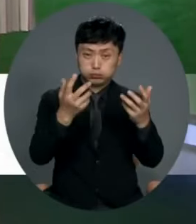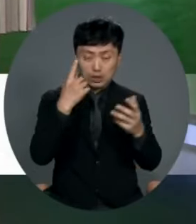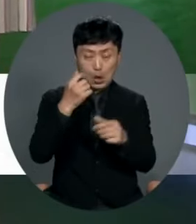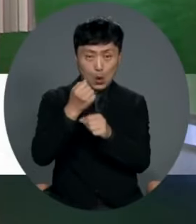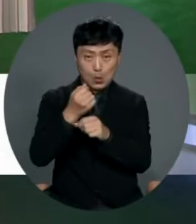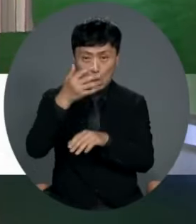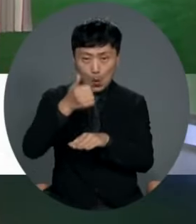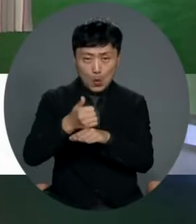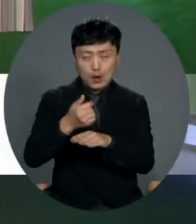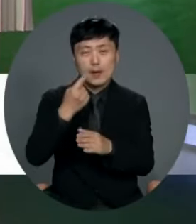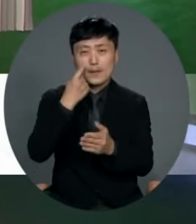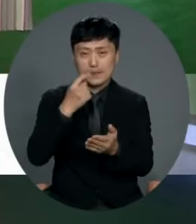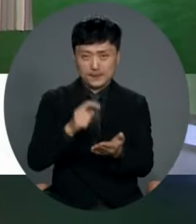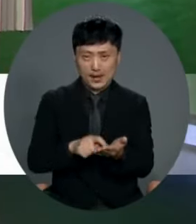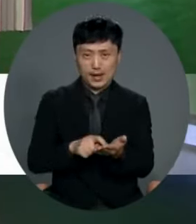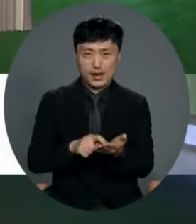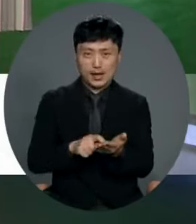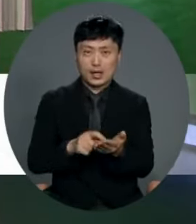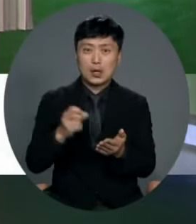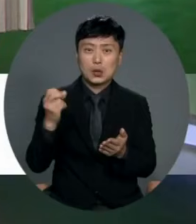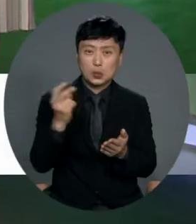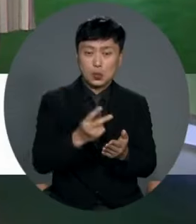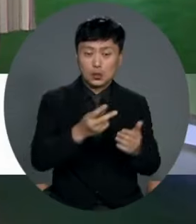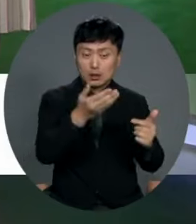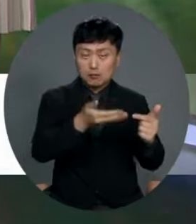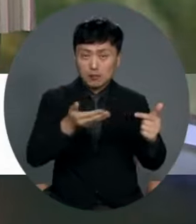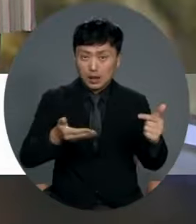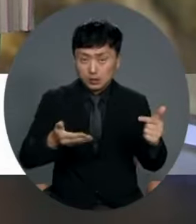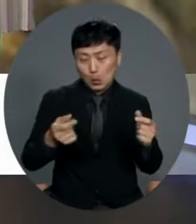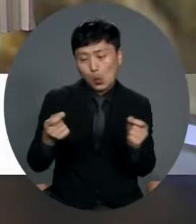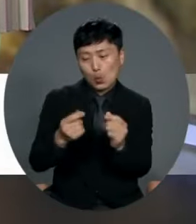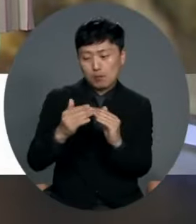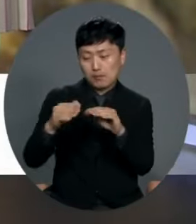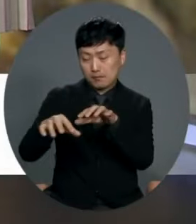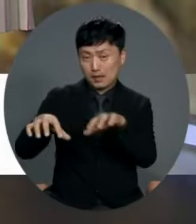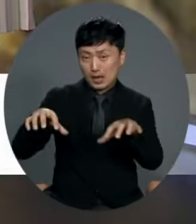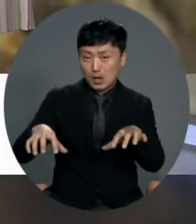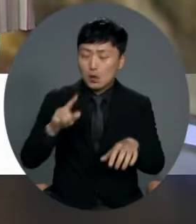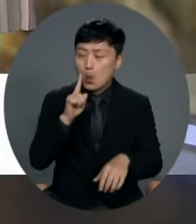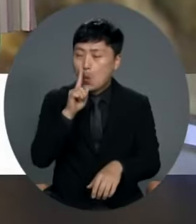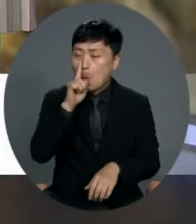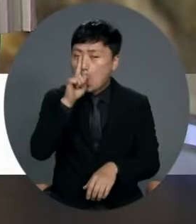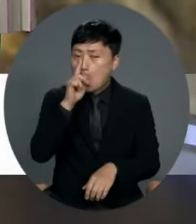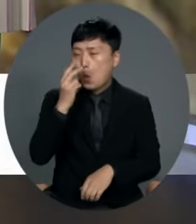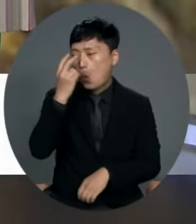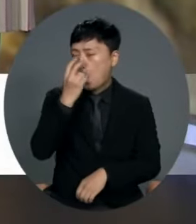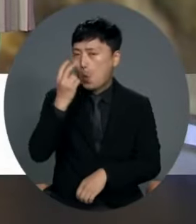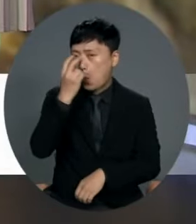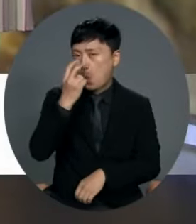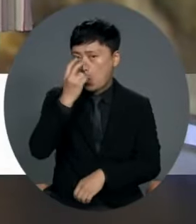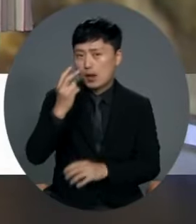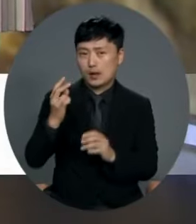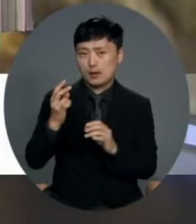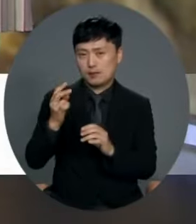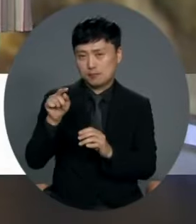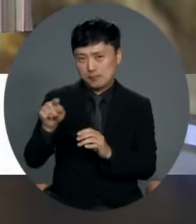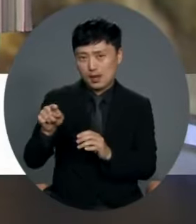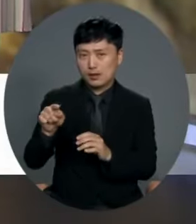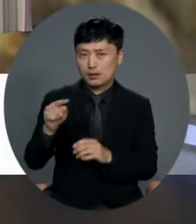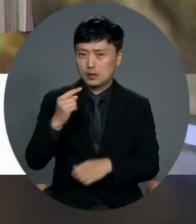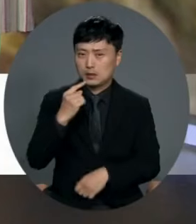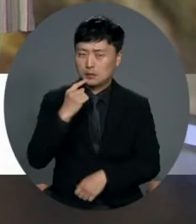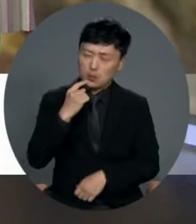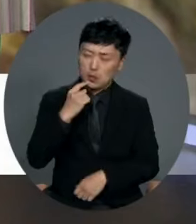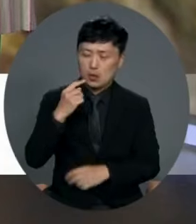결과 확인됐습니다 또한 최근 낙동강 주변 주민 등을 상대로 한 콧속 검사에서 녹조 독소를 만드는